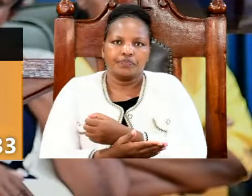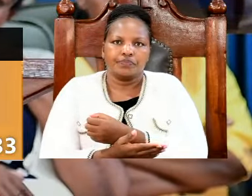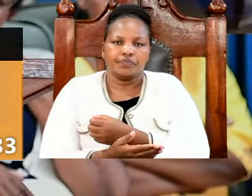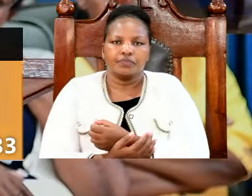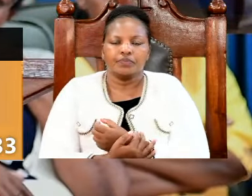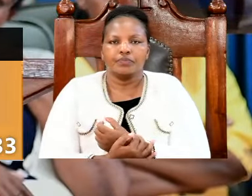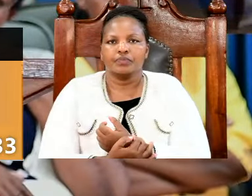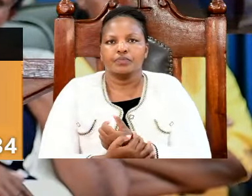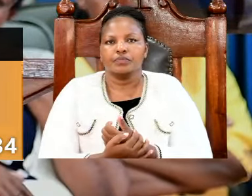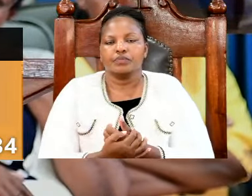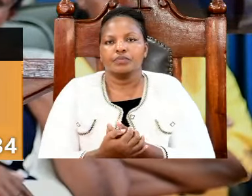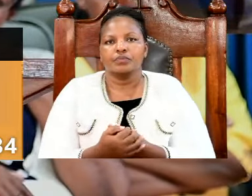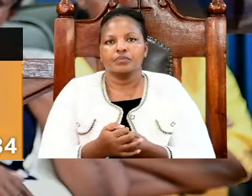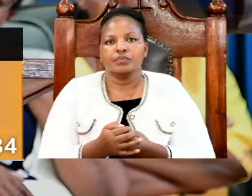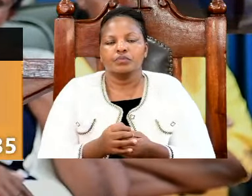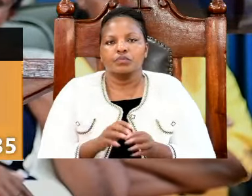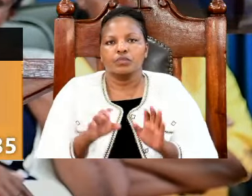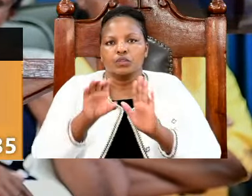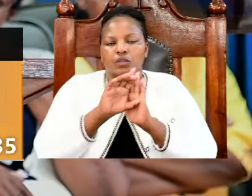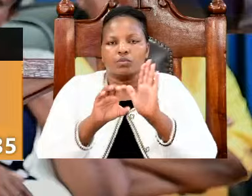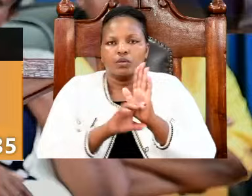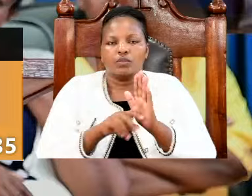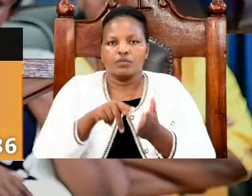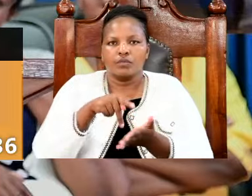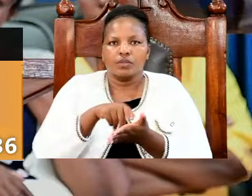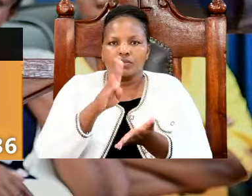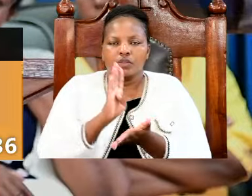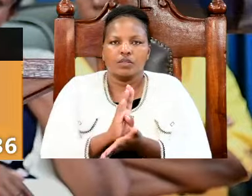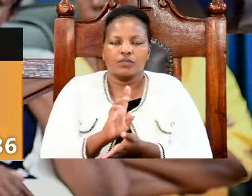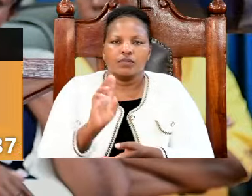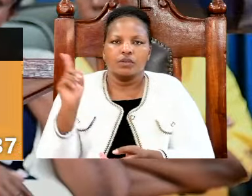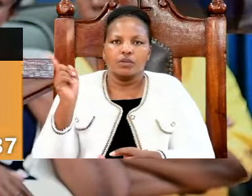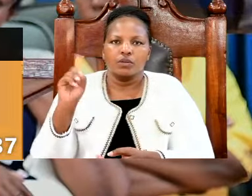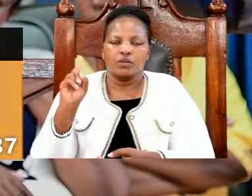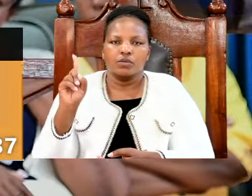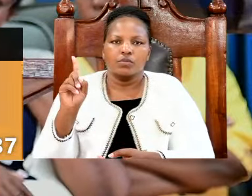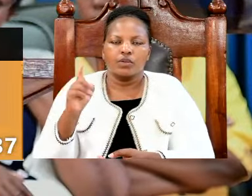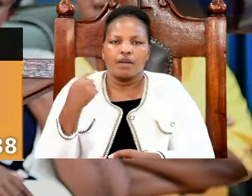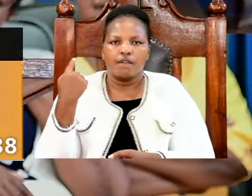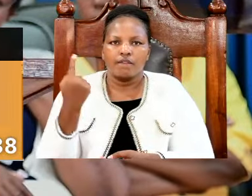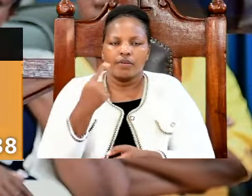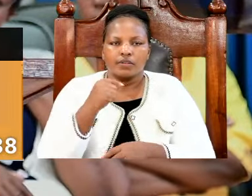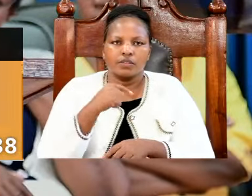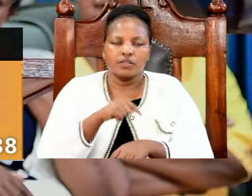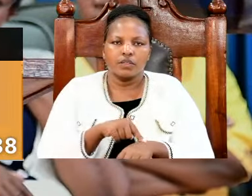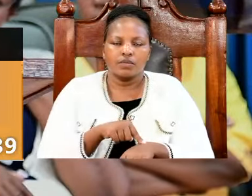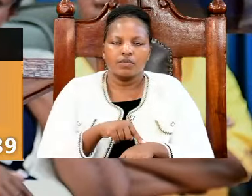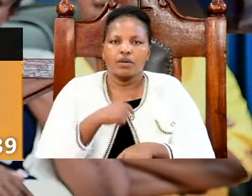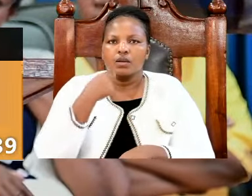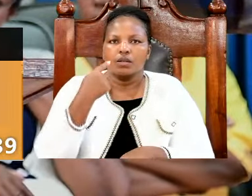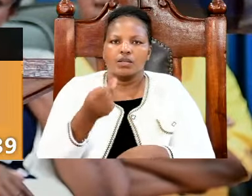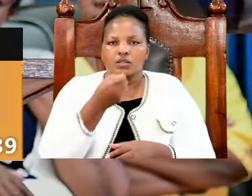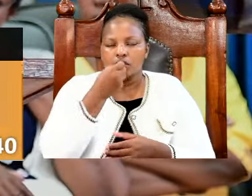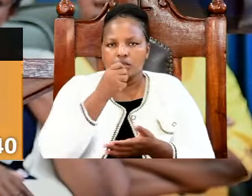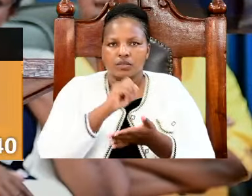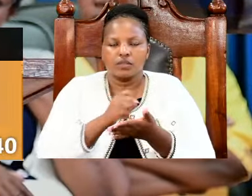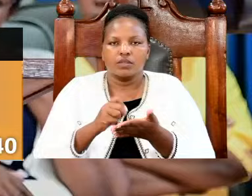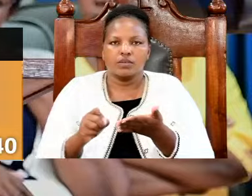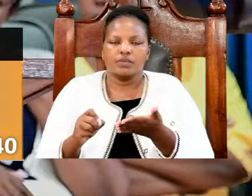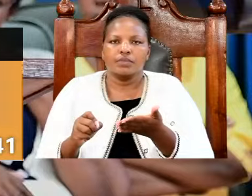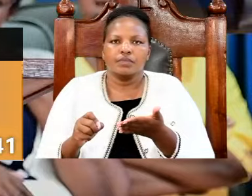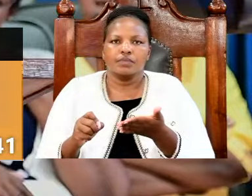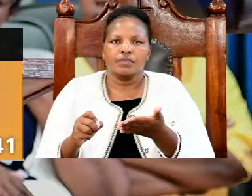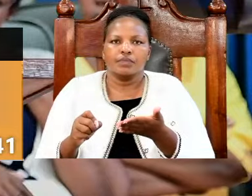amri ya presbiteri ya Narombi ya kati na ni mara ya kwanza kutangaza hii na imetua sahihi